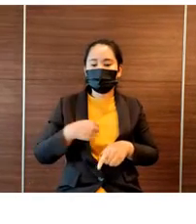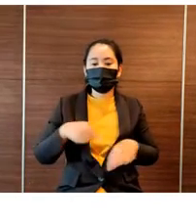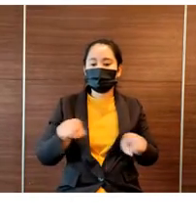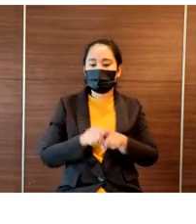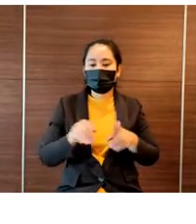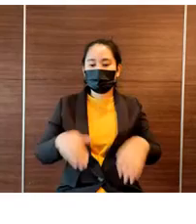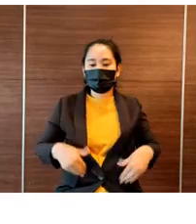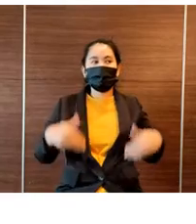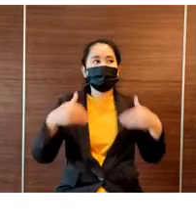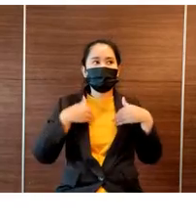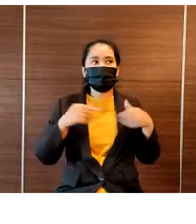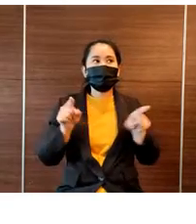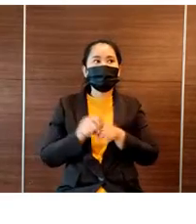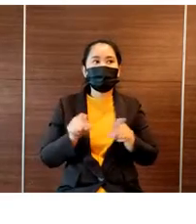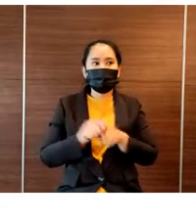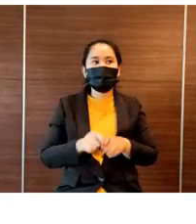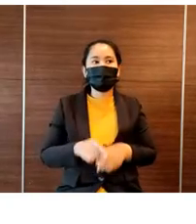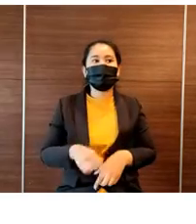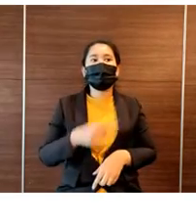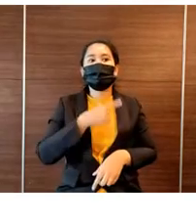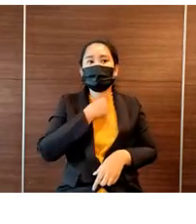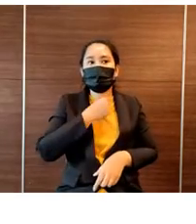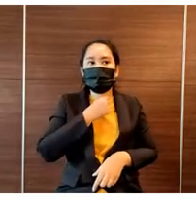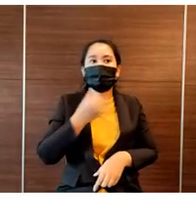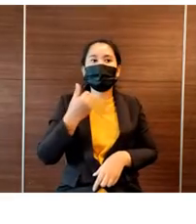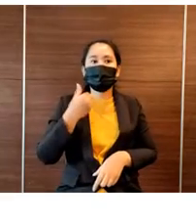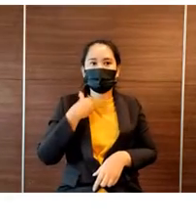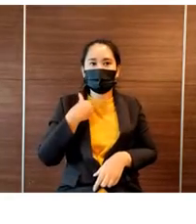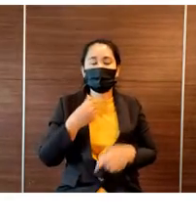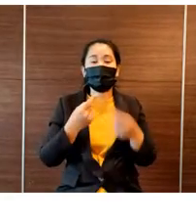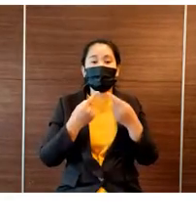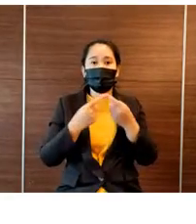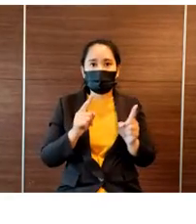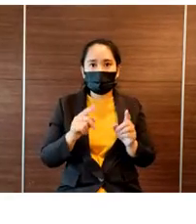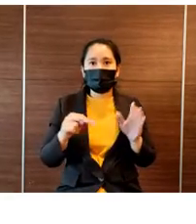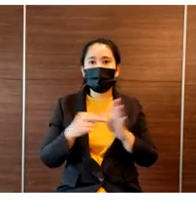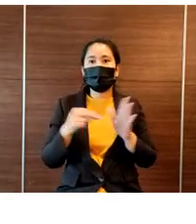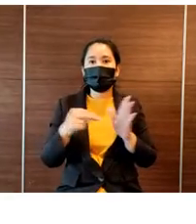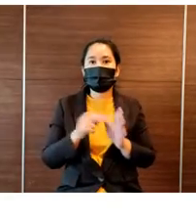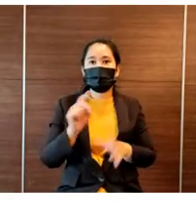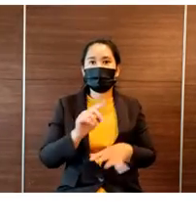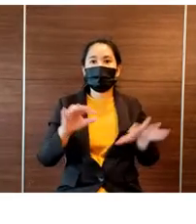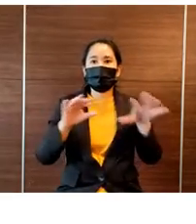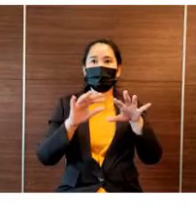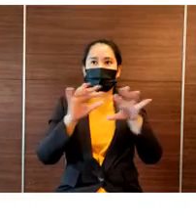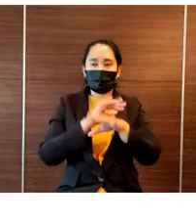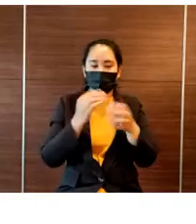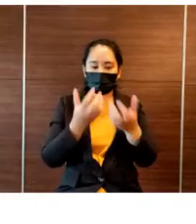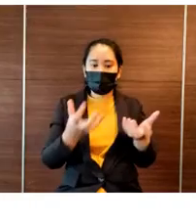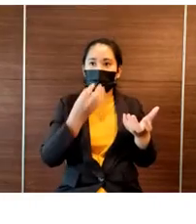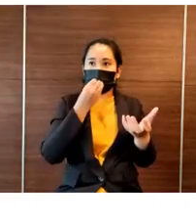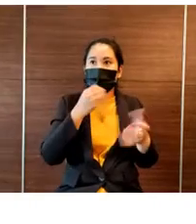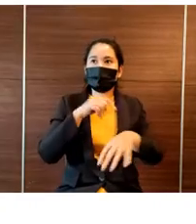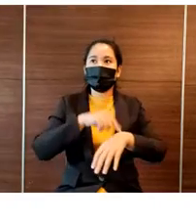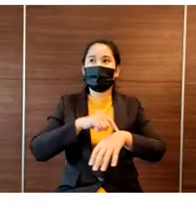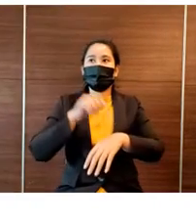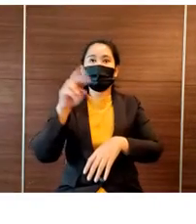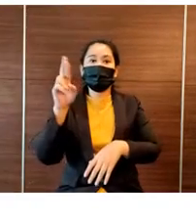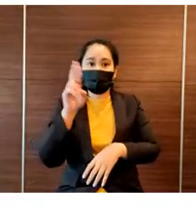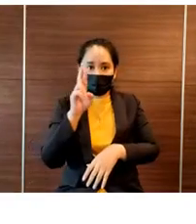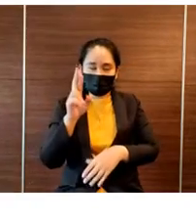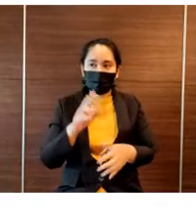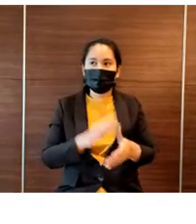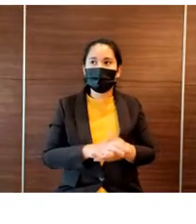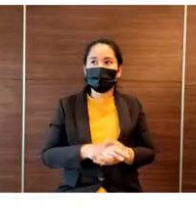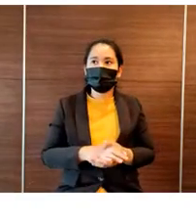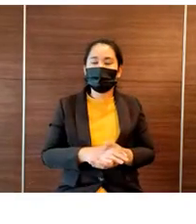กันเห็นอาหารมันต้องหิวแต่ไอสัญลักษณ์ที่มันผูกติดกับอาหารเช่นเที่ยงโอ้ยกินอ